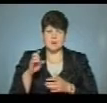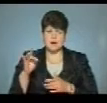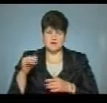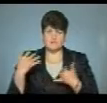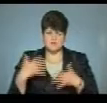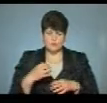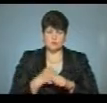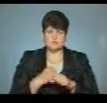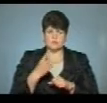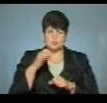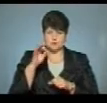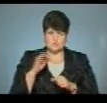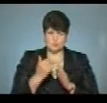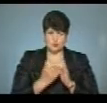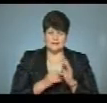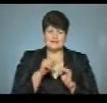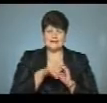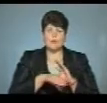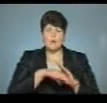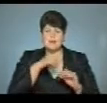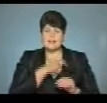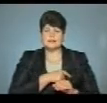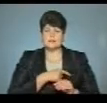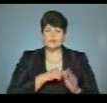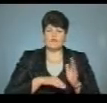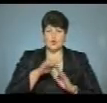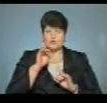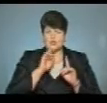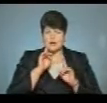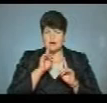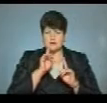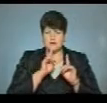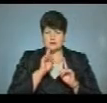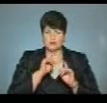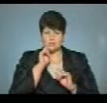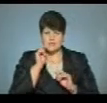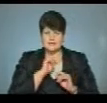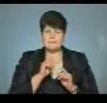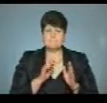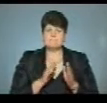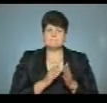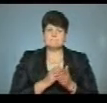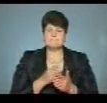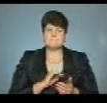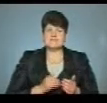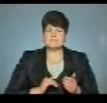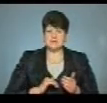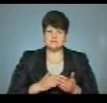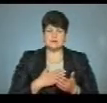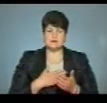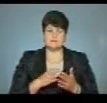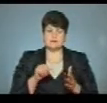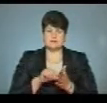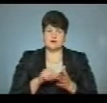опрацювали 100% протоколів. Там обрали депутатом Верховної Ради України підприємця, представника громадського об'єднання